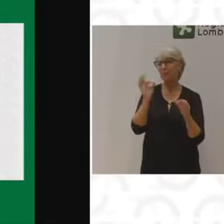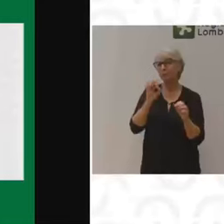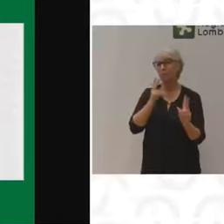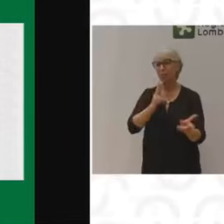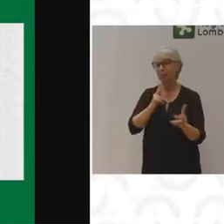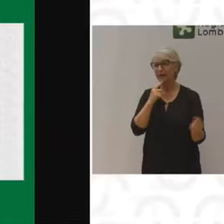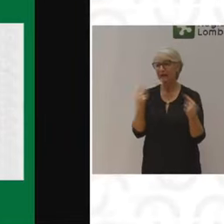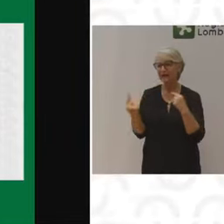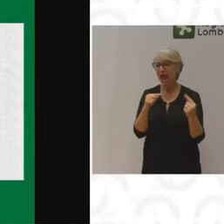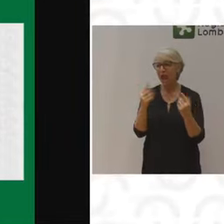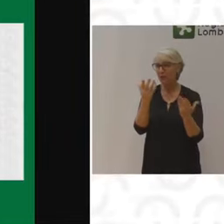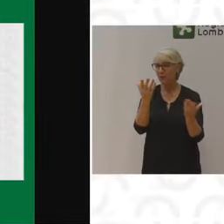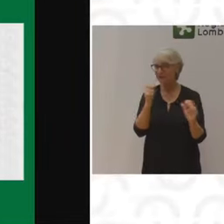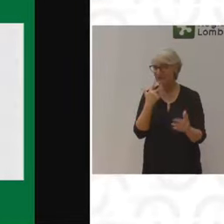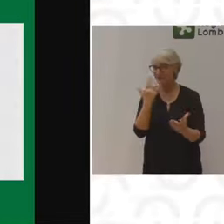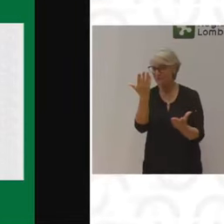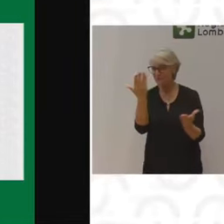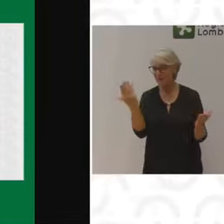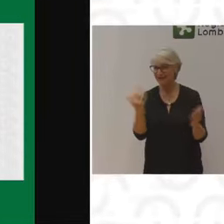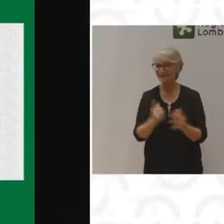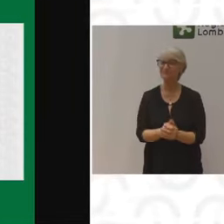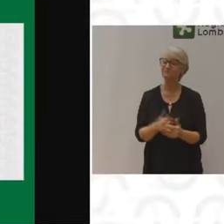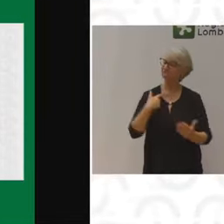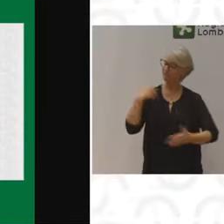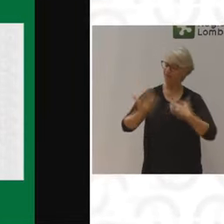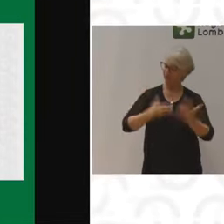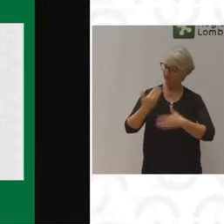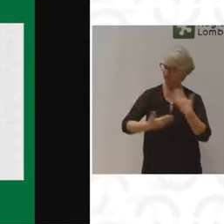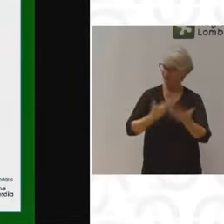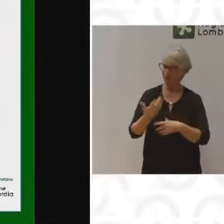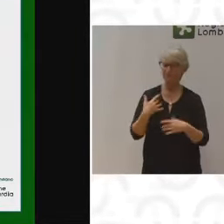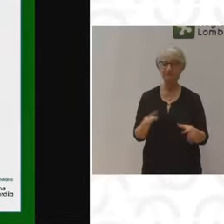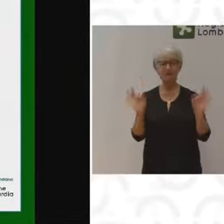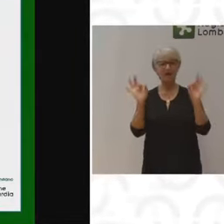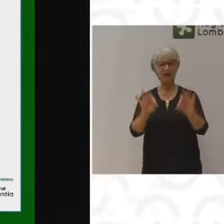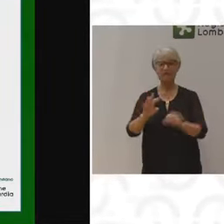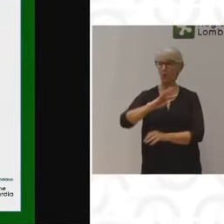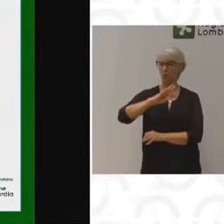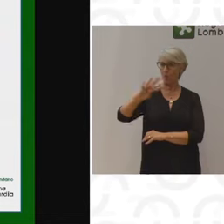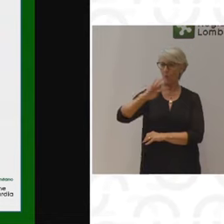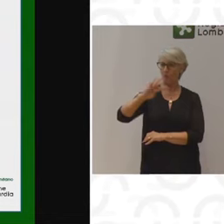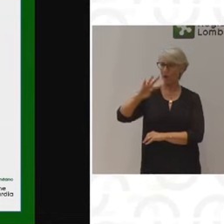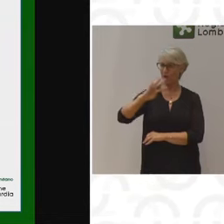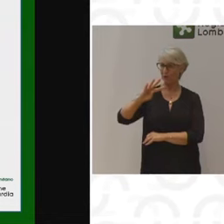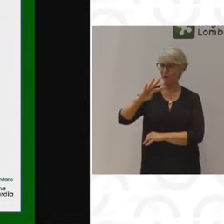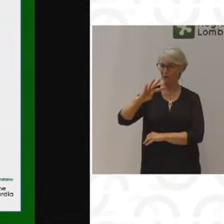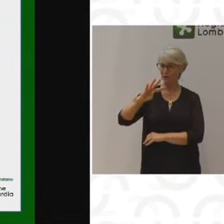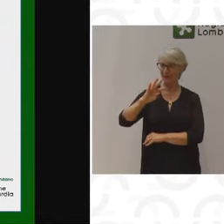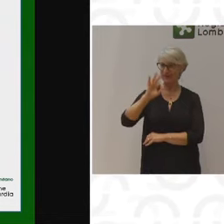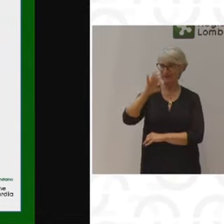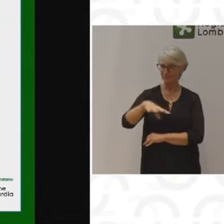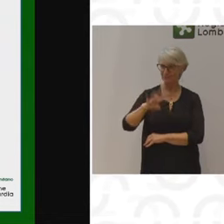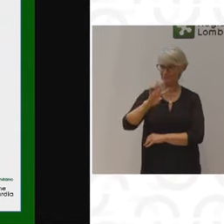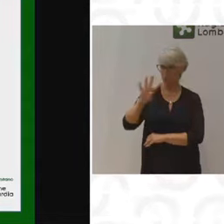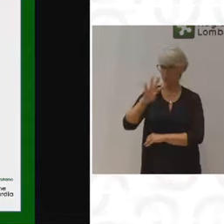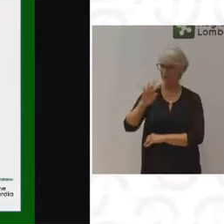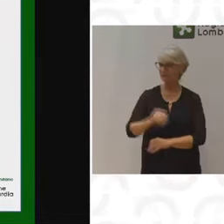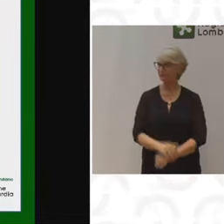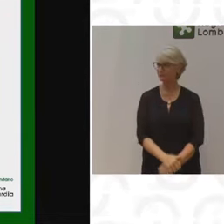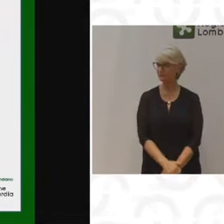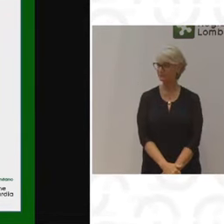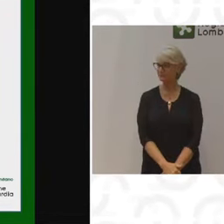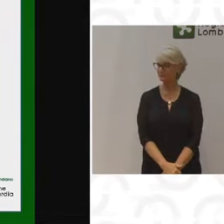volete. Vado avanti e siamo arrivati al quarto episodio. Sembra una serie di guerre stellari,